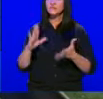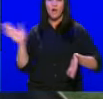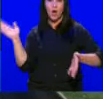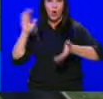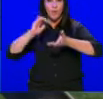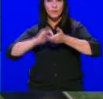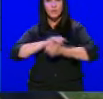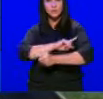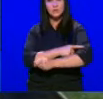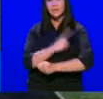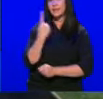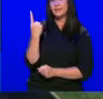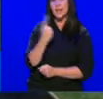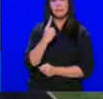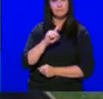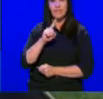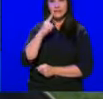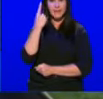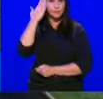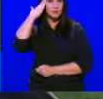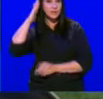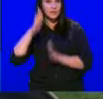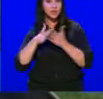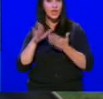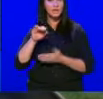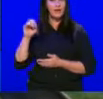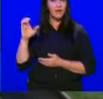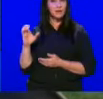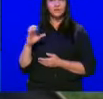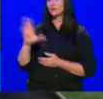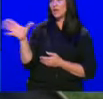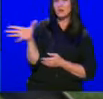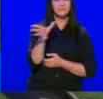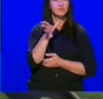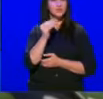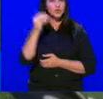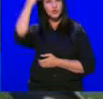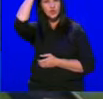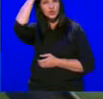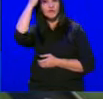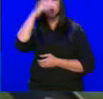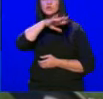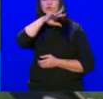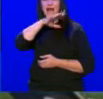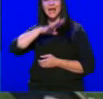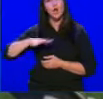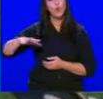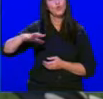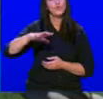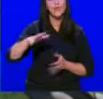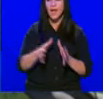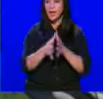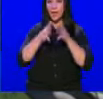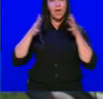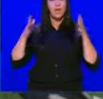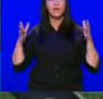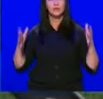обединени усилия не само страните членки на Европейския съюз, но и на всички държави от стария континент и от